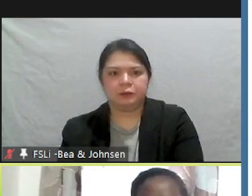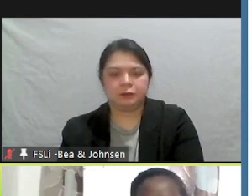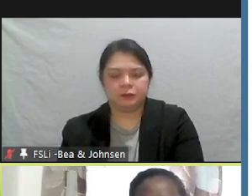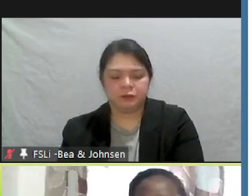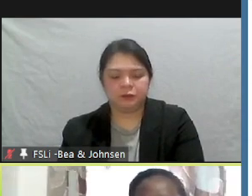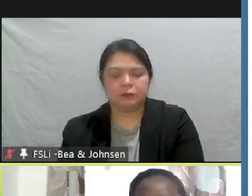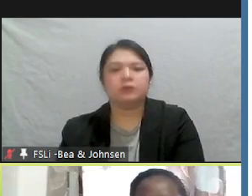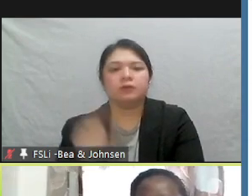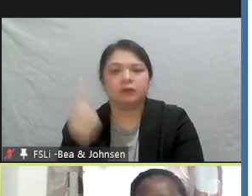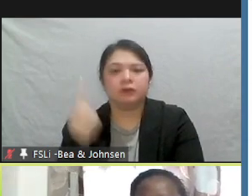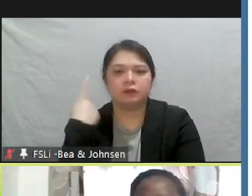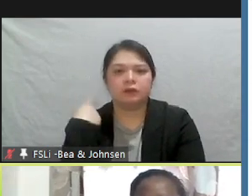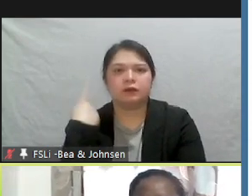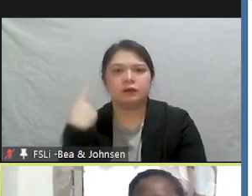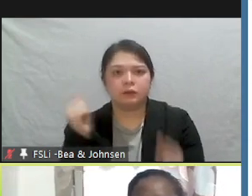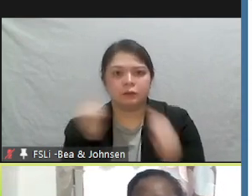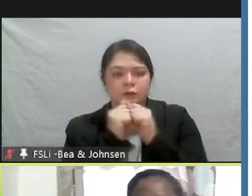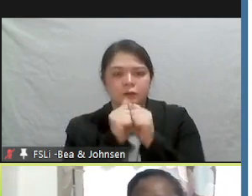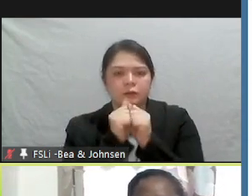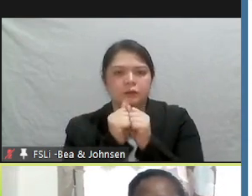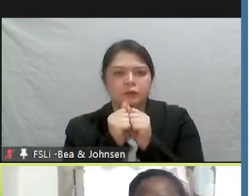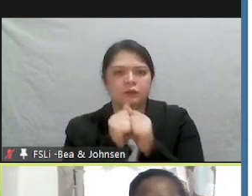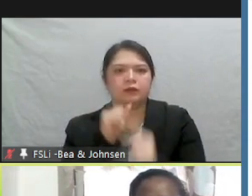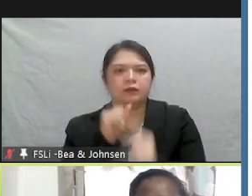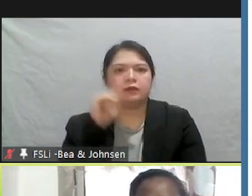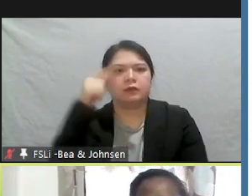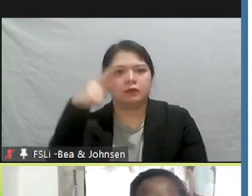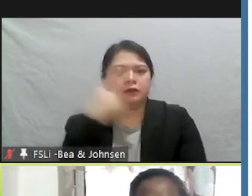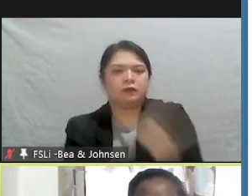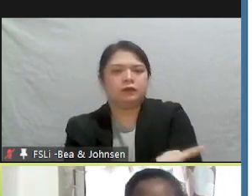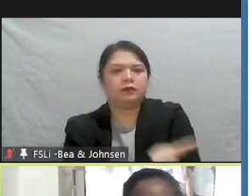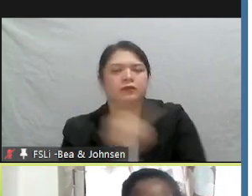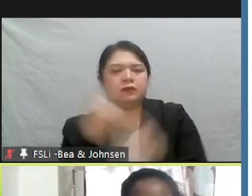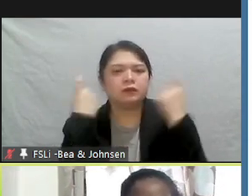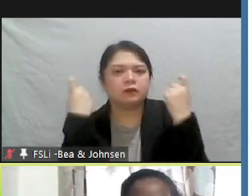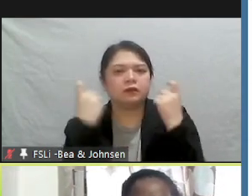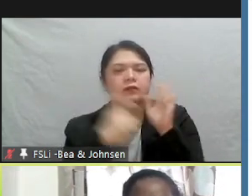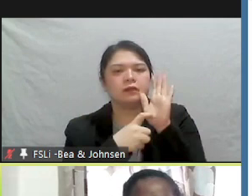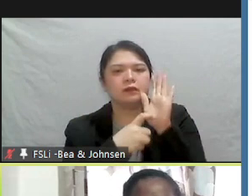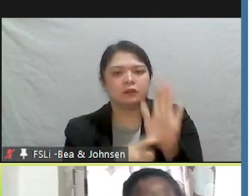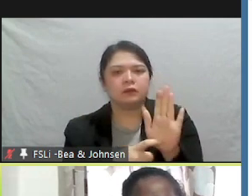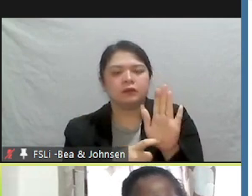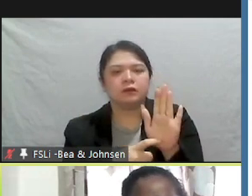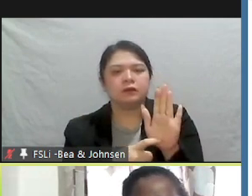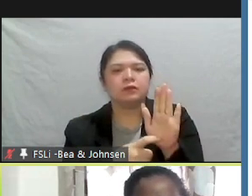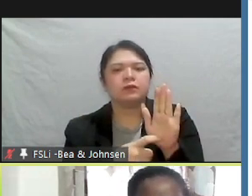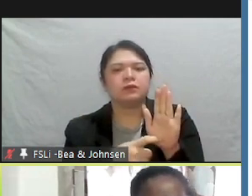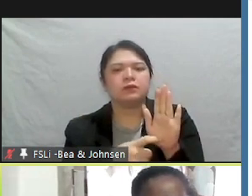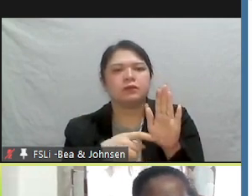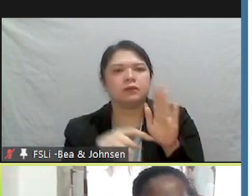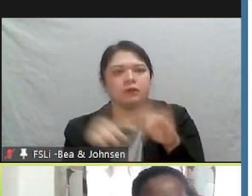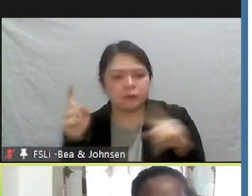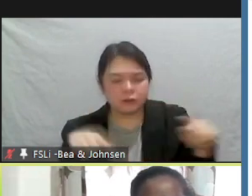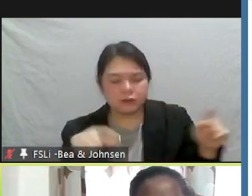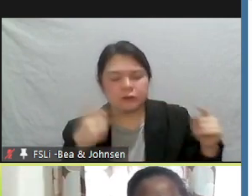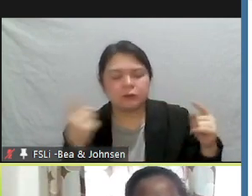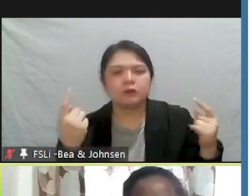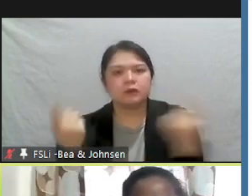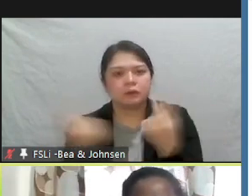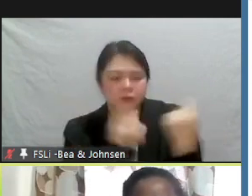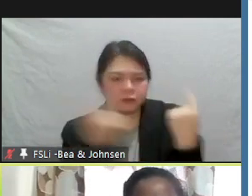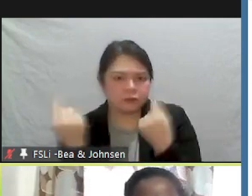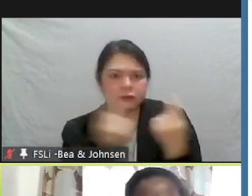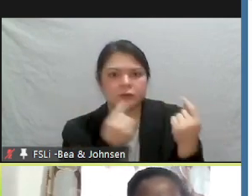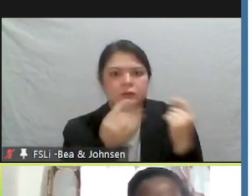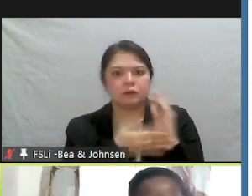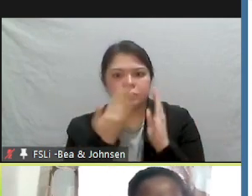Ayan po yung kasabay ng IPD celebration natin. Pinakita natin yung mga iba-ibang class, ito yung mga nagawang mga